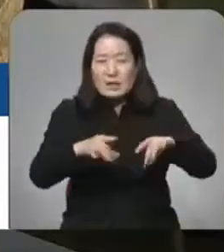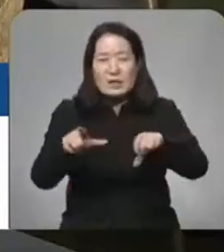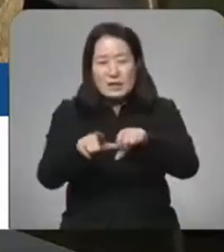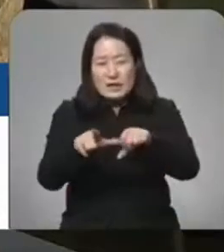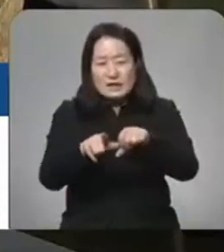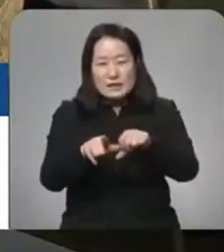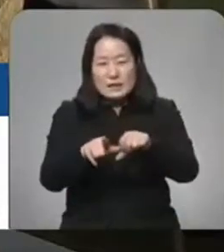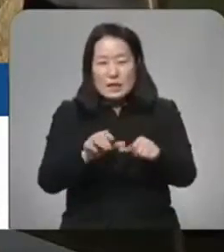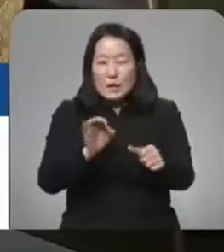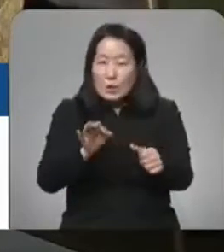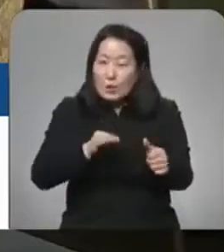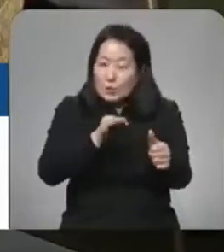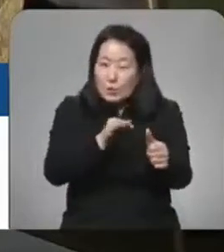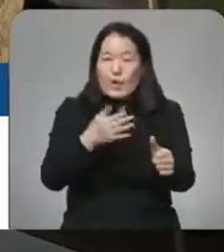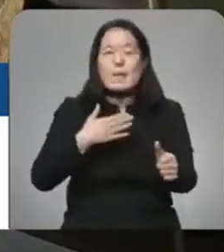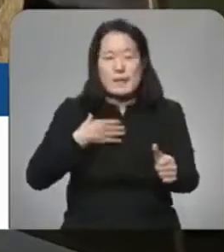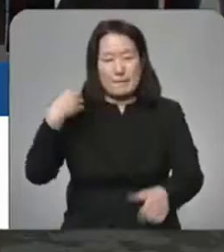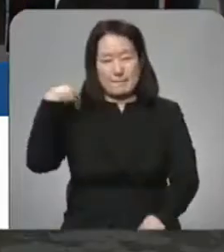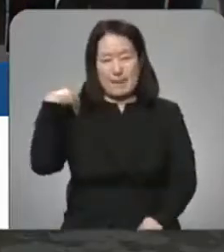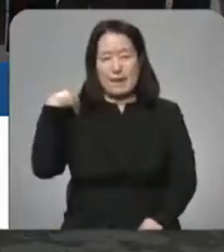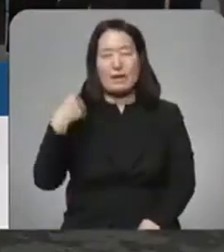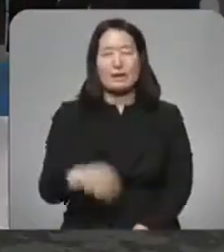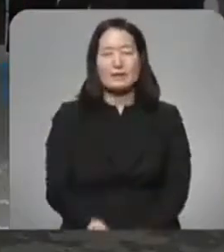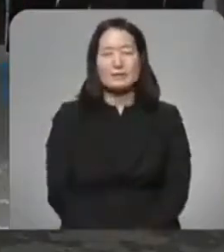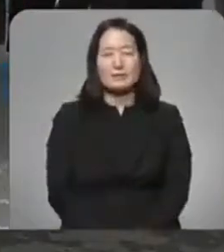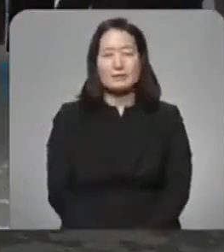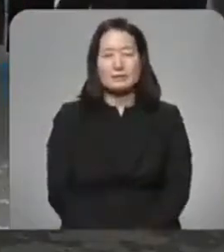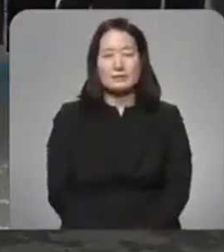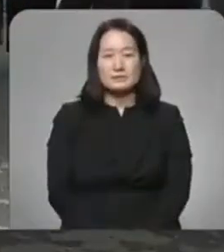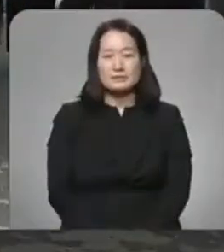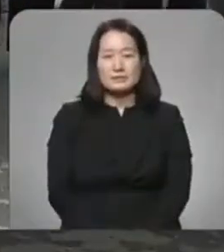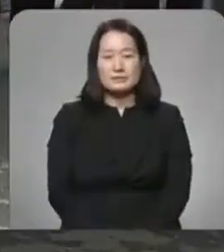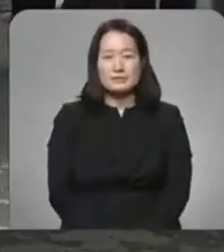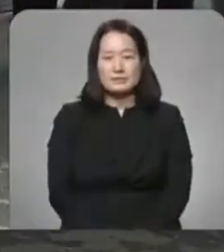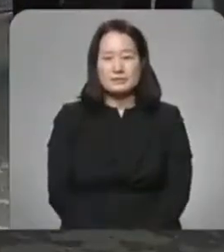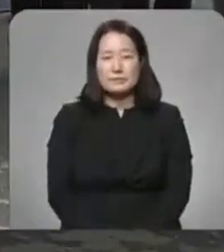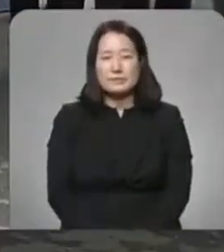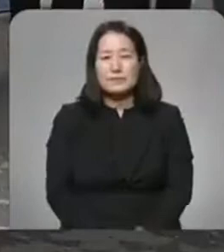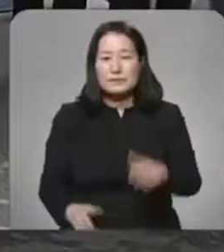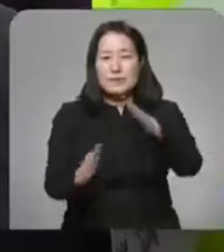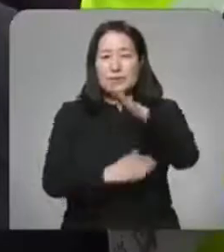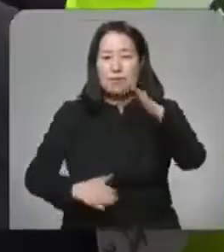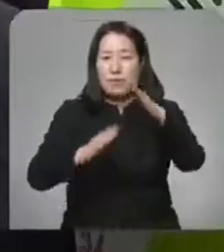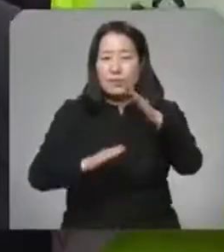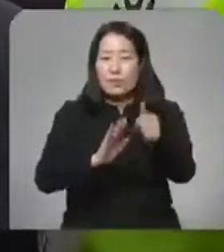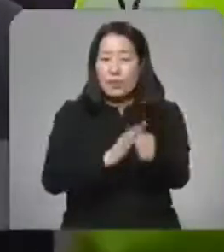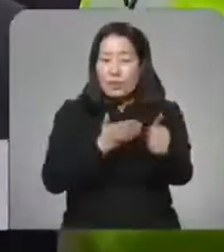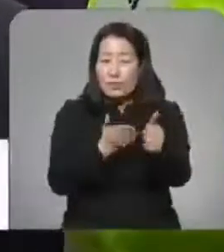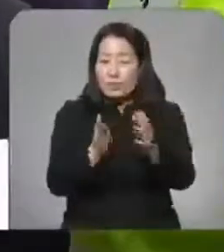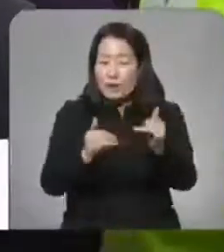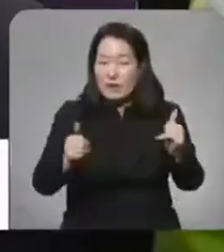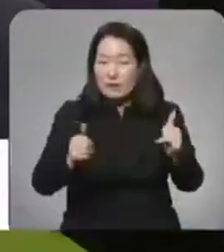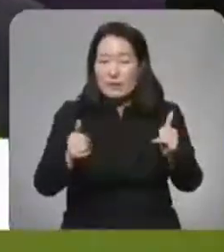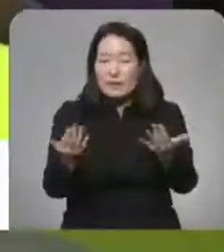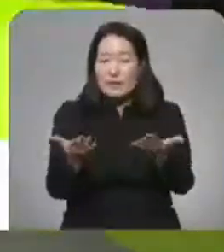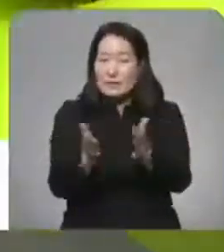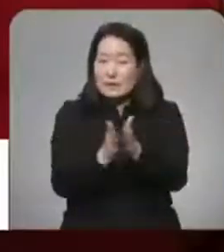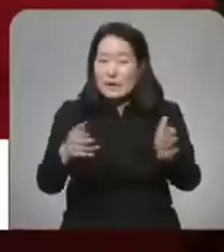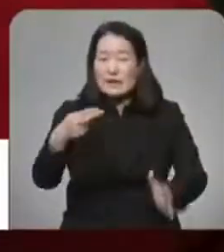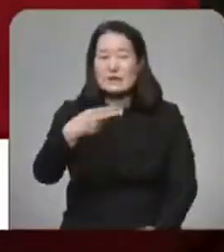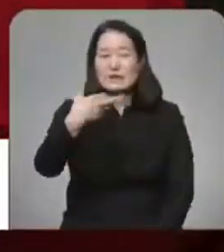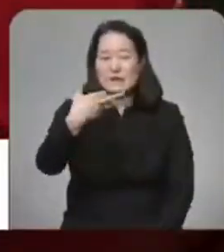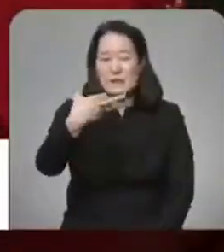제가 다 처리를 해드렸습니다. 치매 환자 공공후견인 제도는 2018년부터